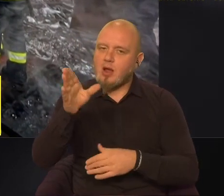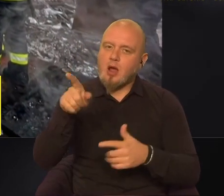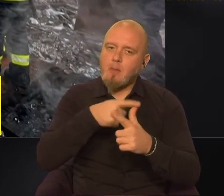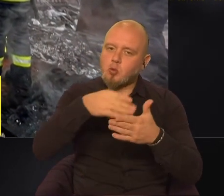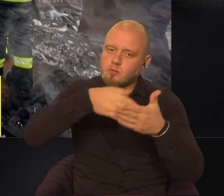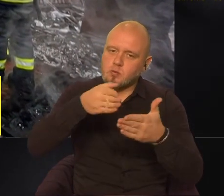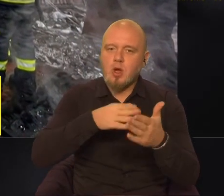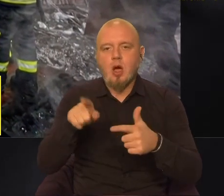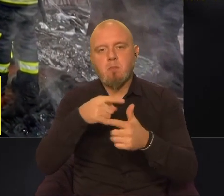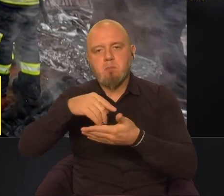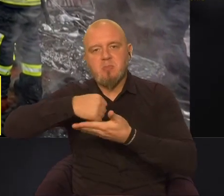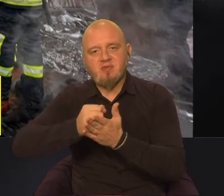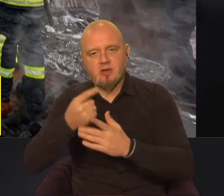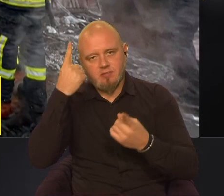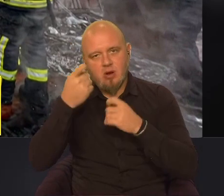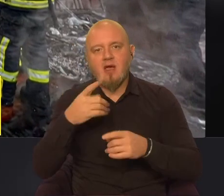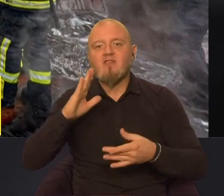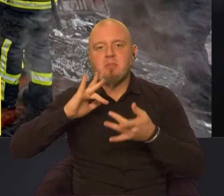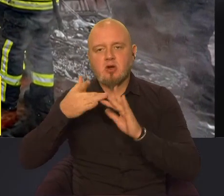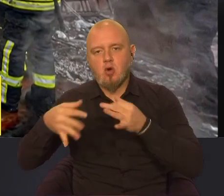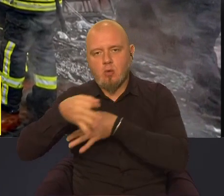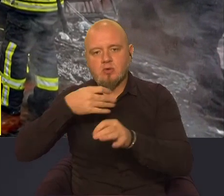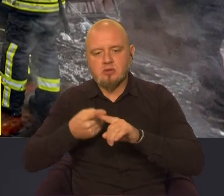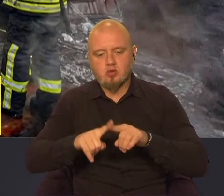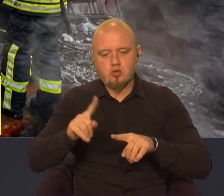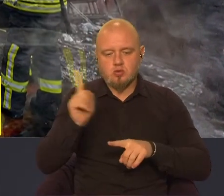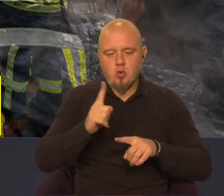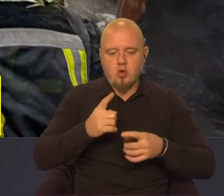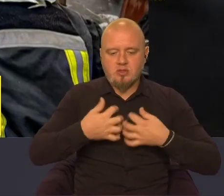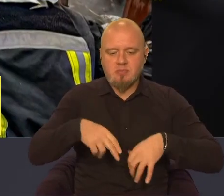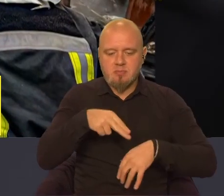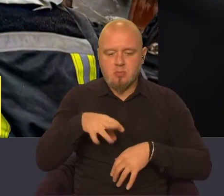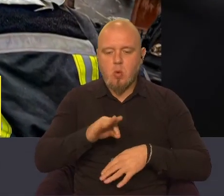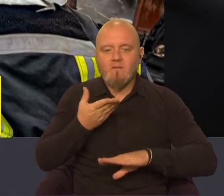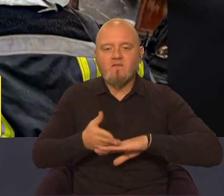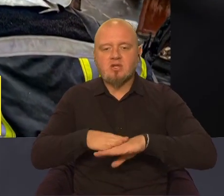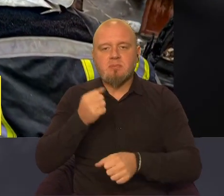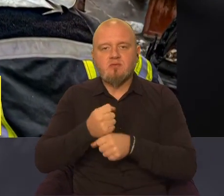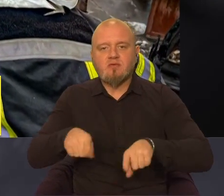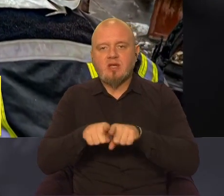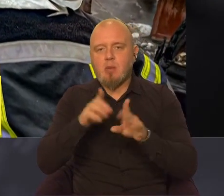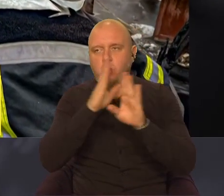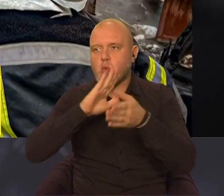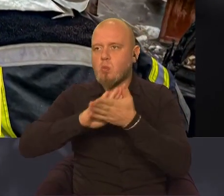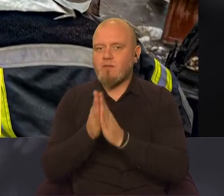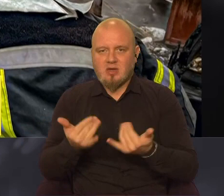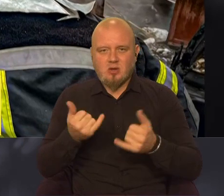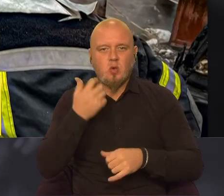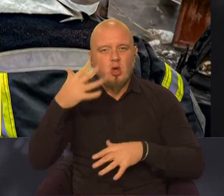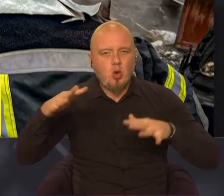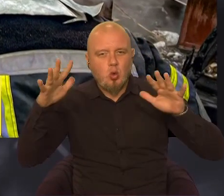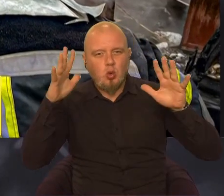цю інформацію. В мережах обговорювали те, що системі ППО важче працювати в таких погодних умовах, як зараз, коли туман,